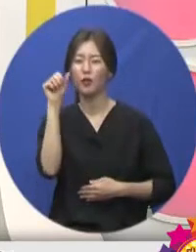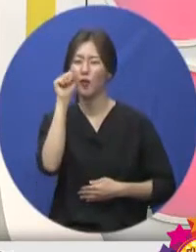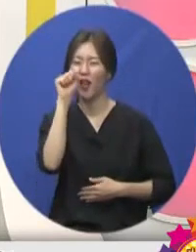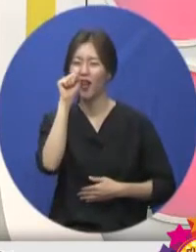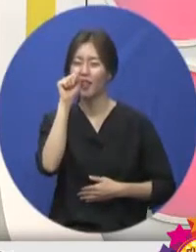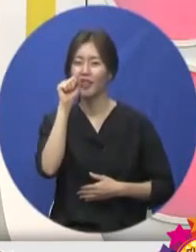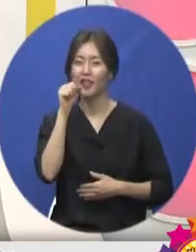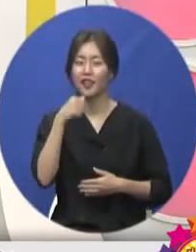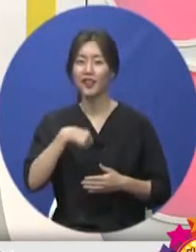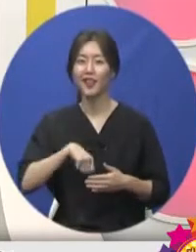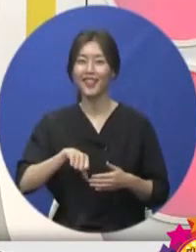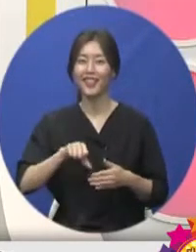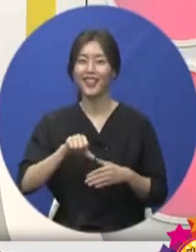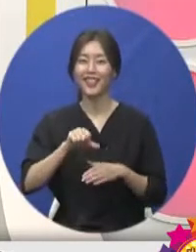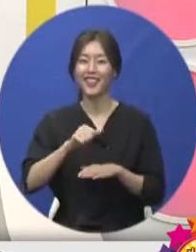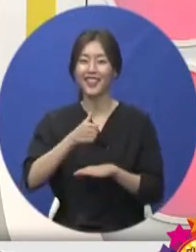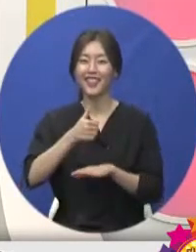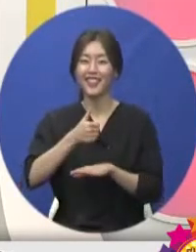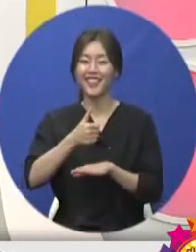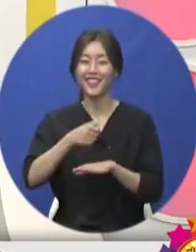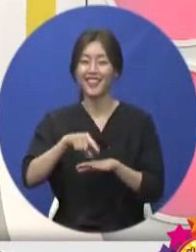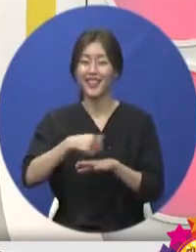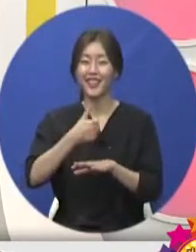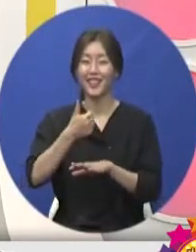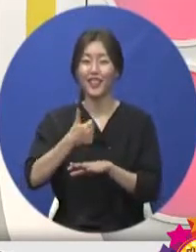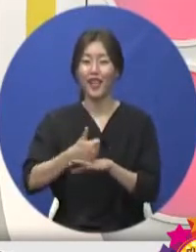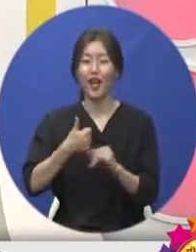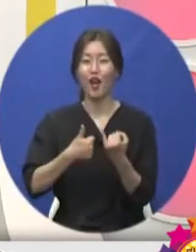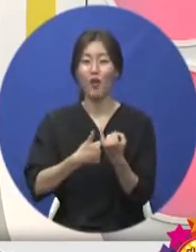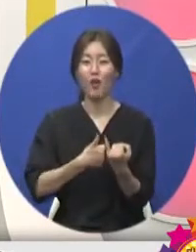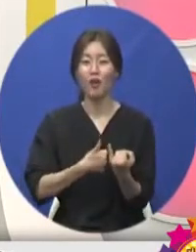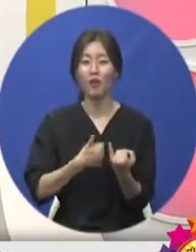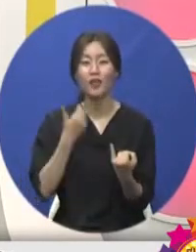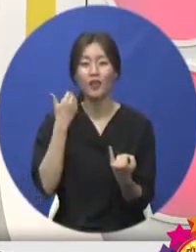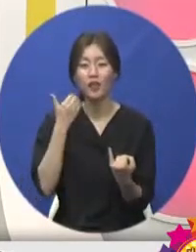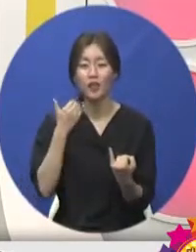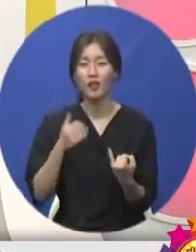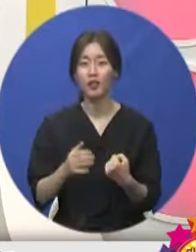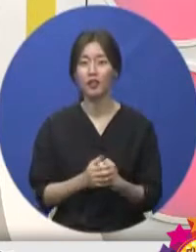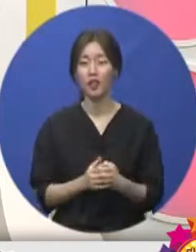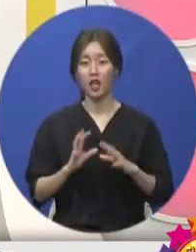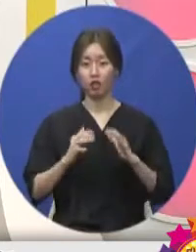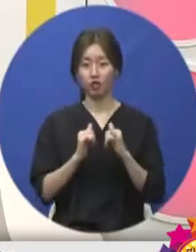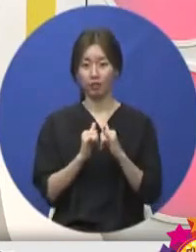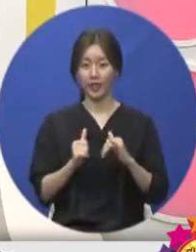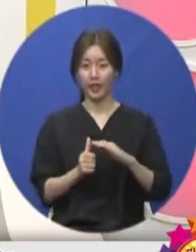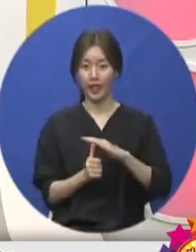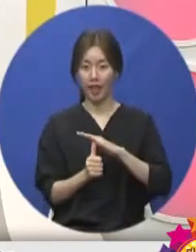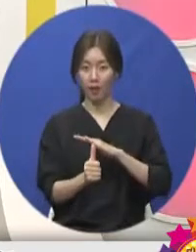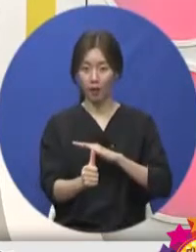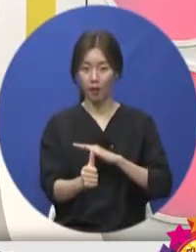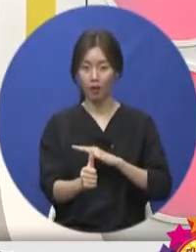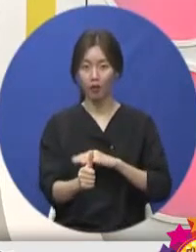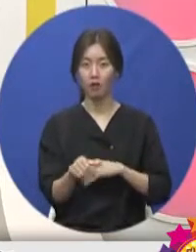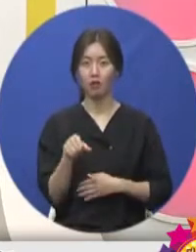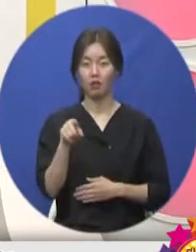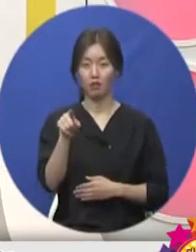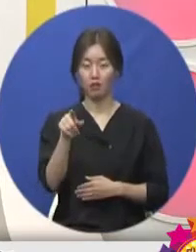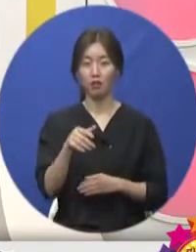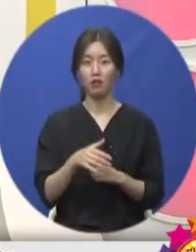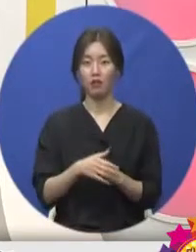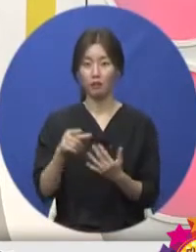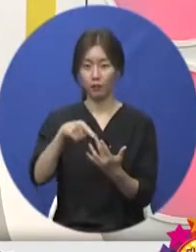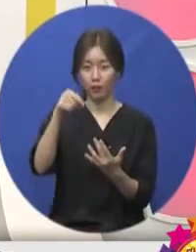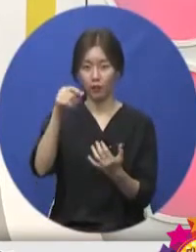알아요? 그 제가 어떻게 알아요? 국회의원들 일 열심히 하세요. 국민들 대표로 뽑아서 그 여의도에 가서 이렇게 일하시게 한